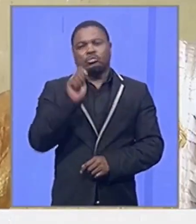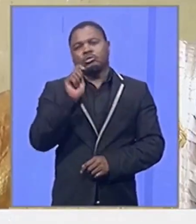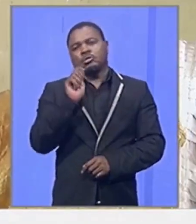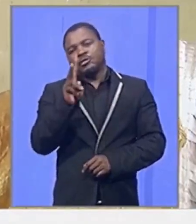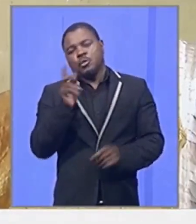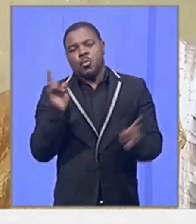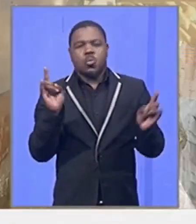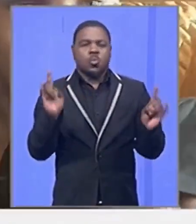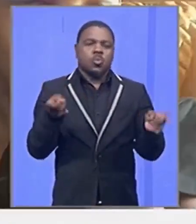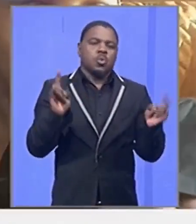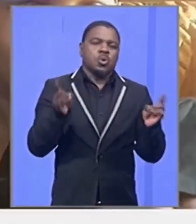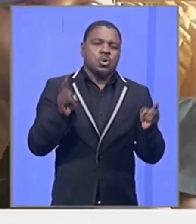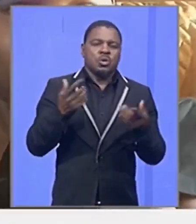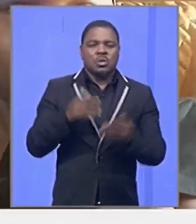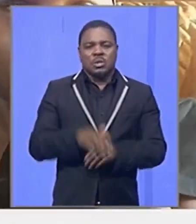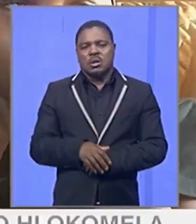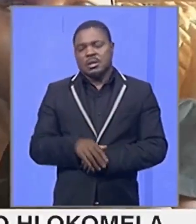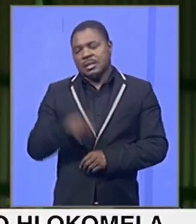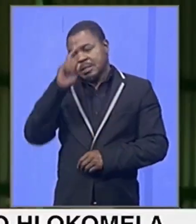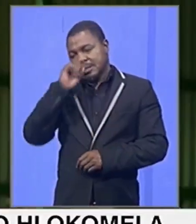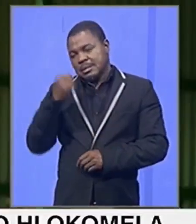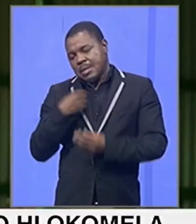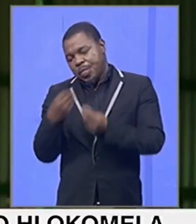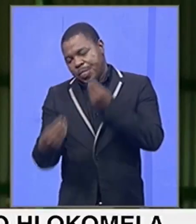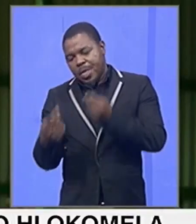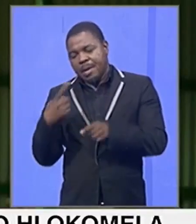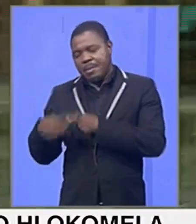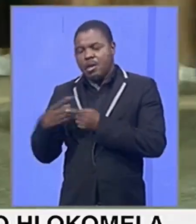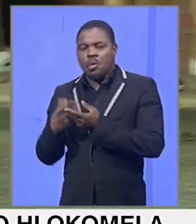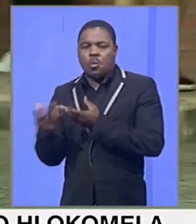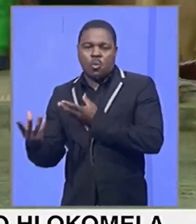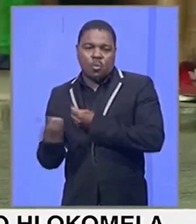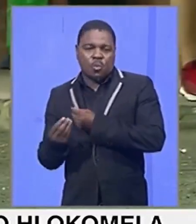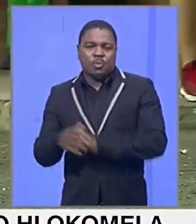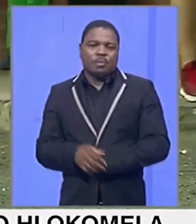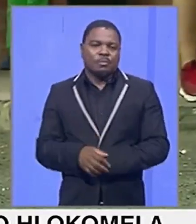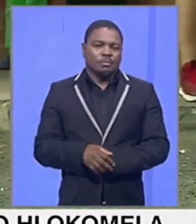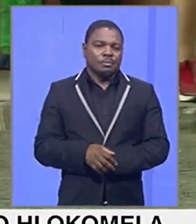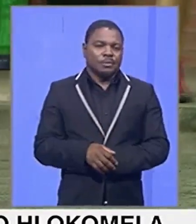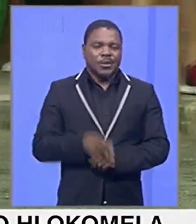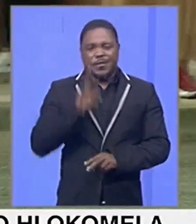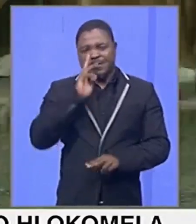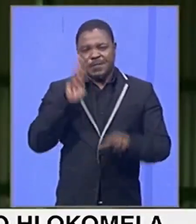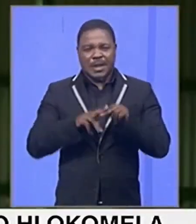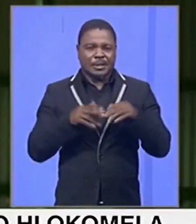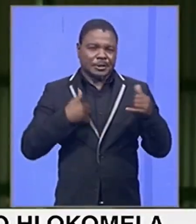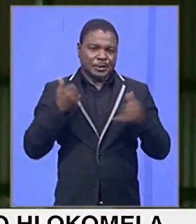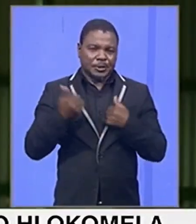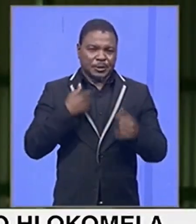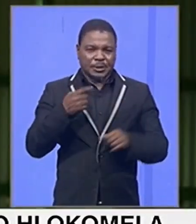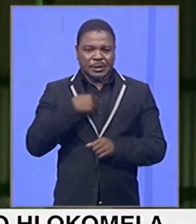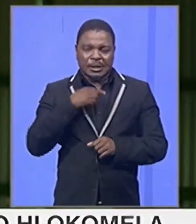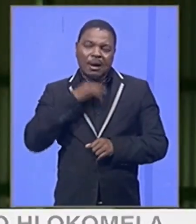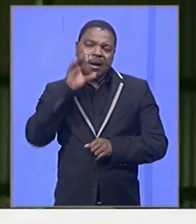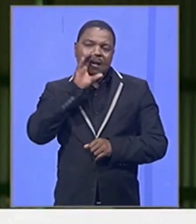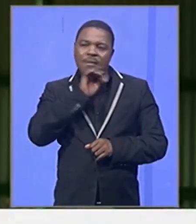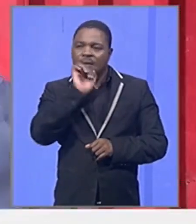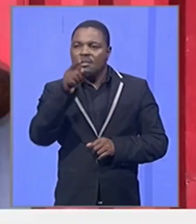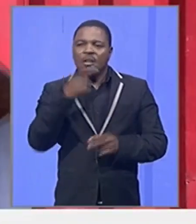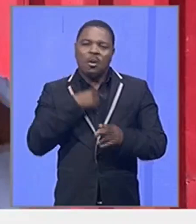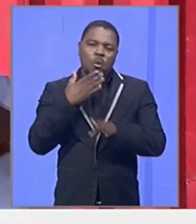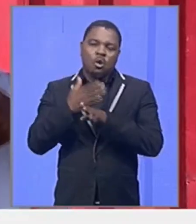TV, playing with my little sister. Just having fun. I play with my cousins and I